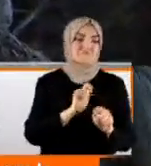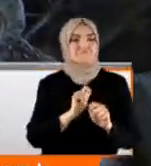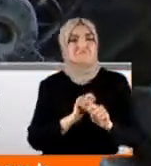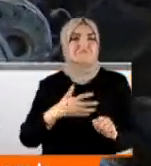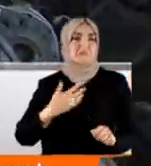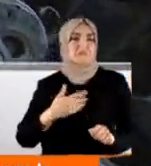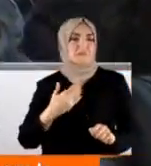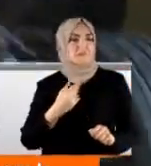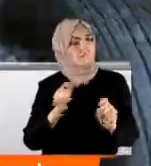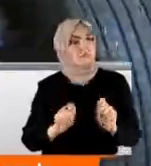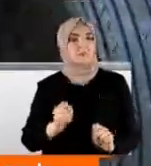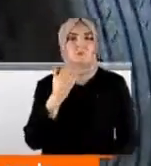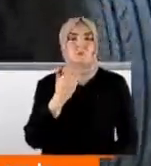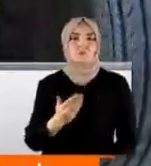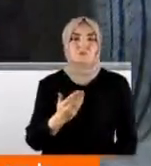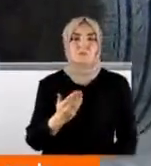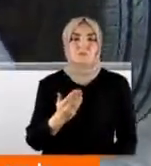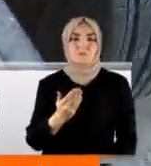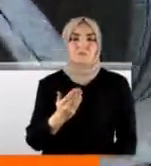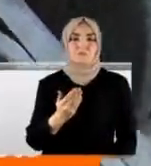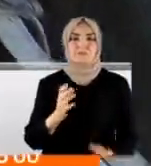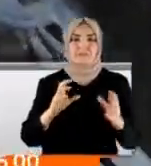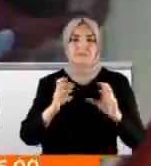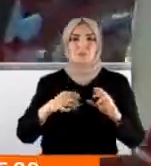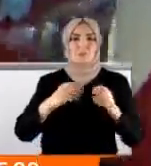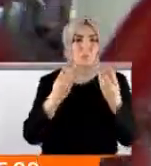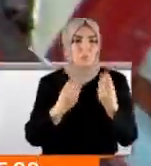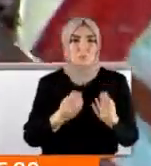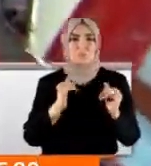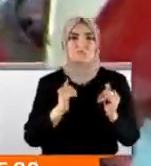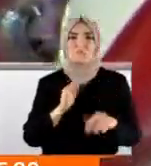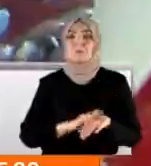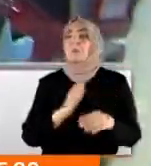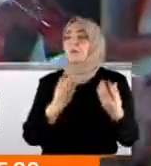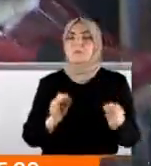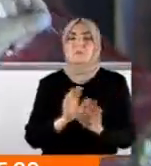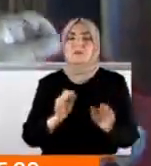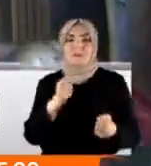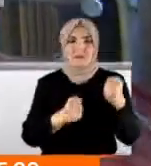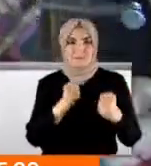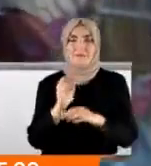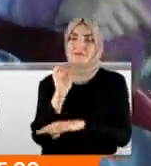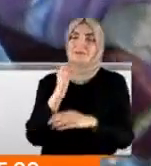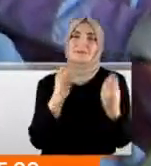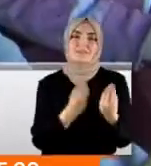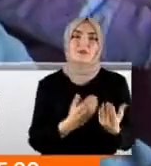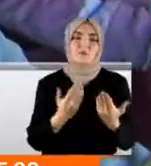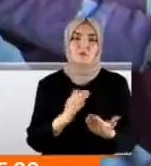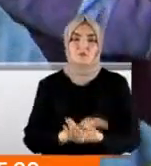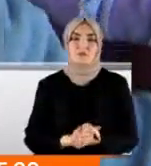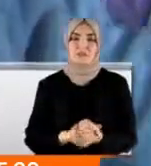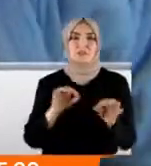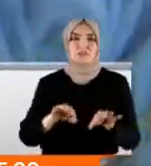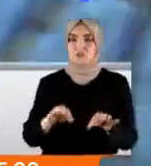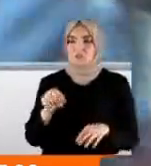ve kullanılmaz hale gelmiş araçlara hayat verdiği garajındayız. Hangi işlemde? Şu anda zamanında açılmış hoparlör